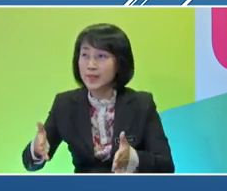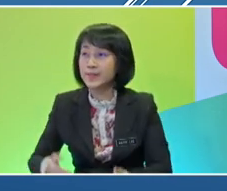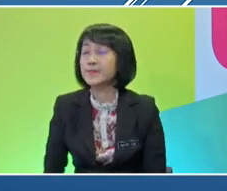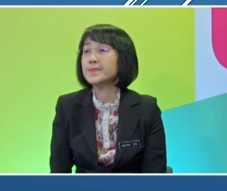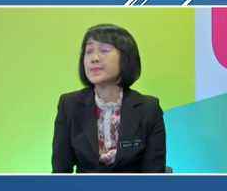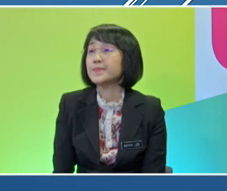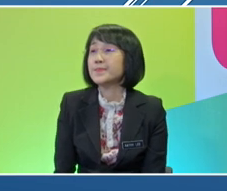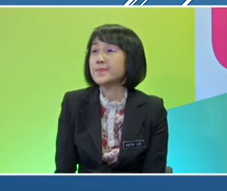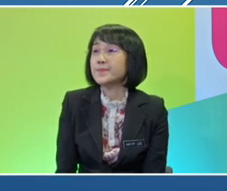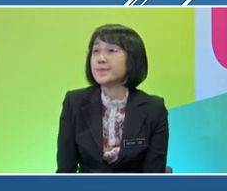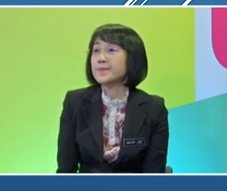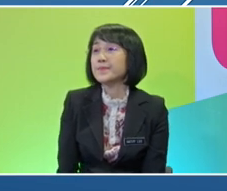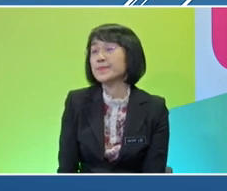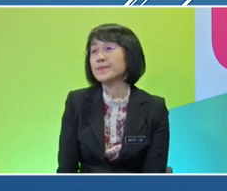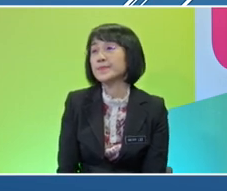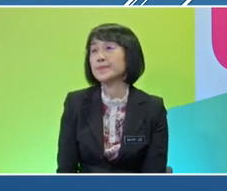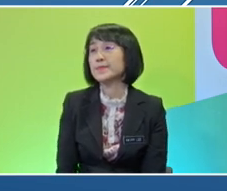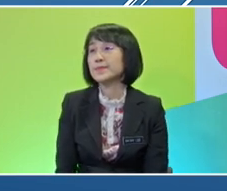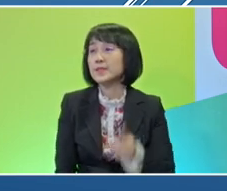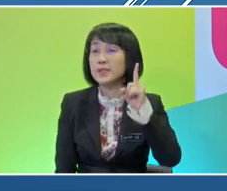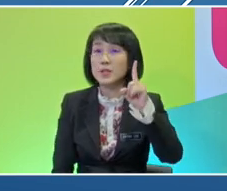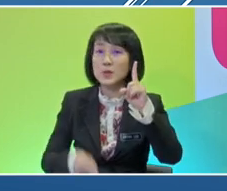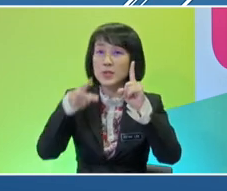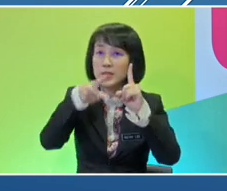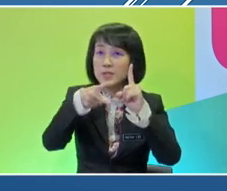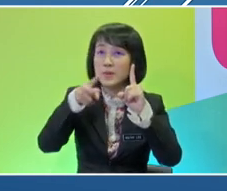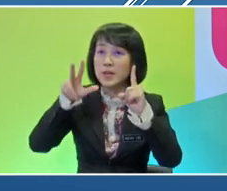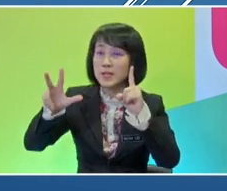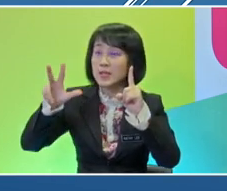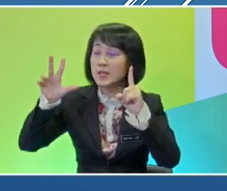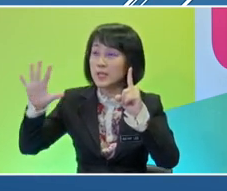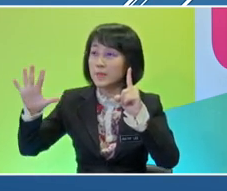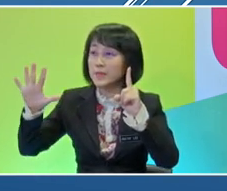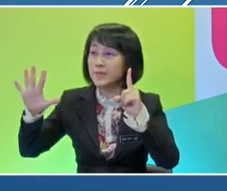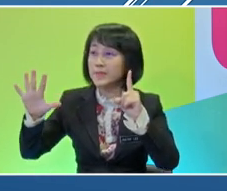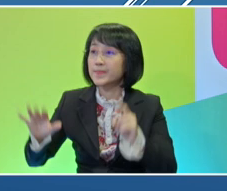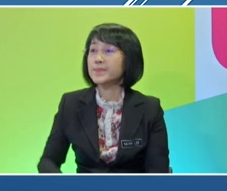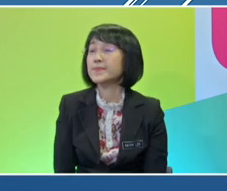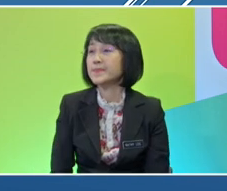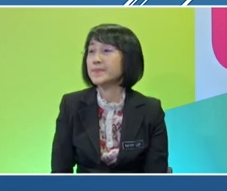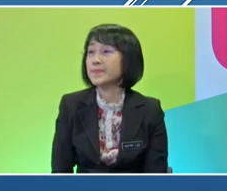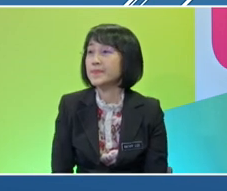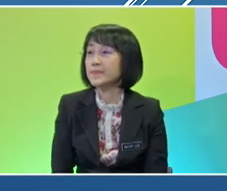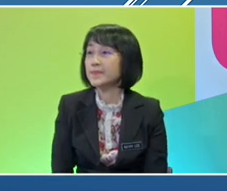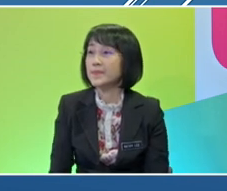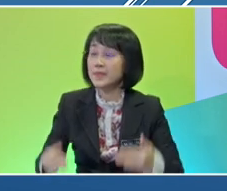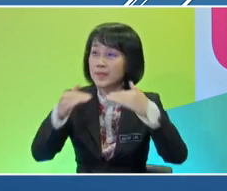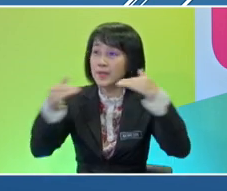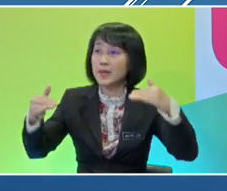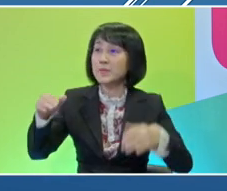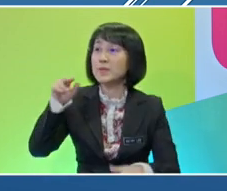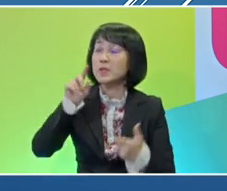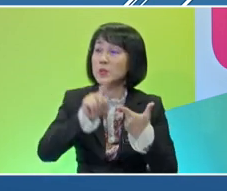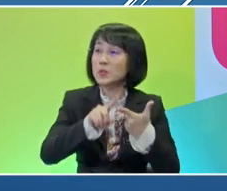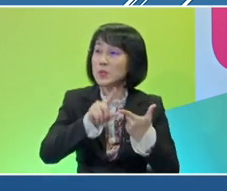aja tak selamanya mana dan kadang kelulusan adalah satu daripada 35 calon kemudian kita ada tahap kedua atau kita